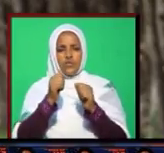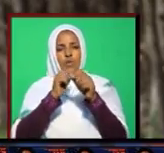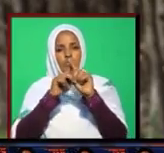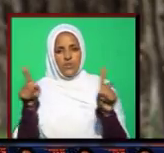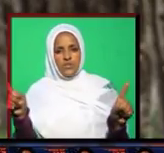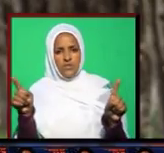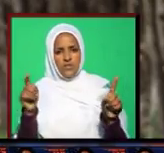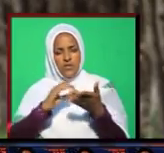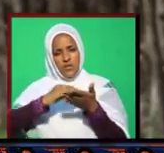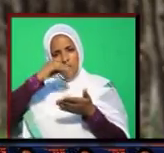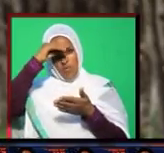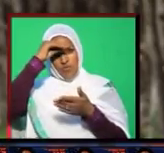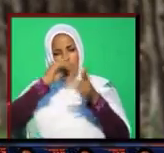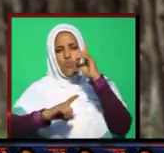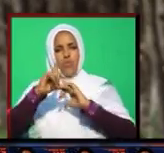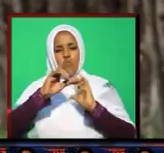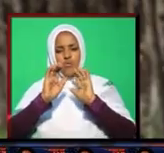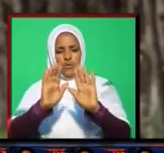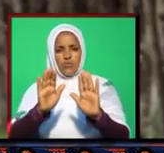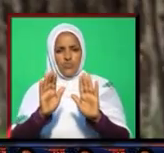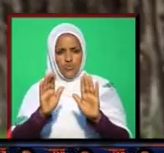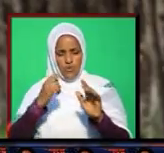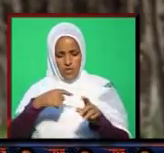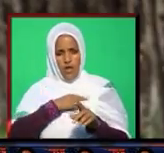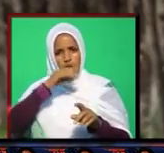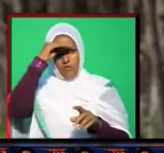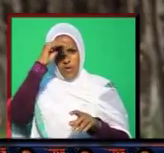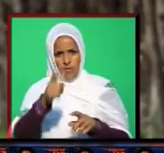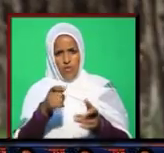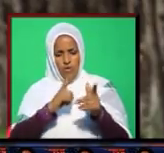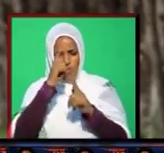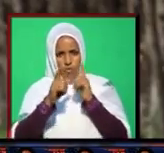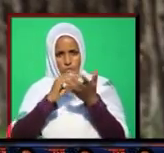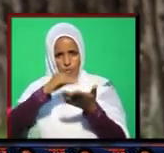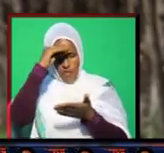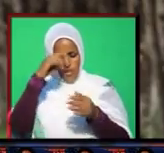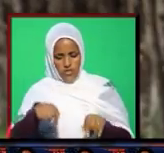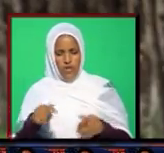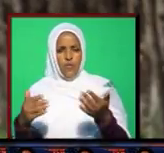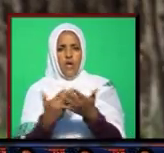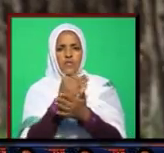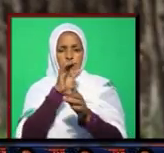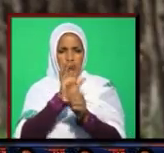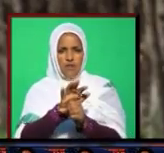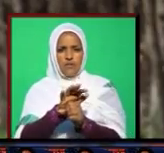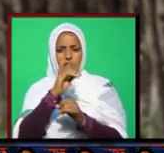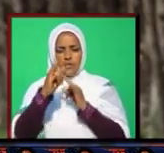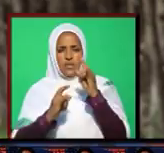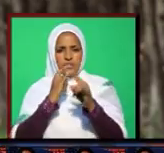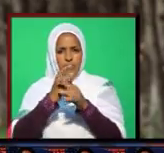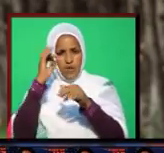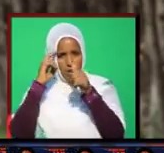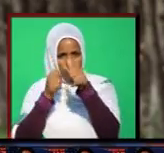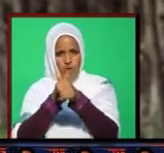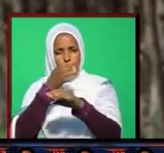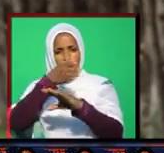ይችላሉ፣ ግን ይማሩታል ቋንቋውን ራሱ ማለት ነው። ልንማረው ይገባል ቋንቋ በመማር ዛሬ በሐዲስ ኪዳን አሁን ካለ ነው